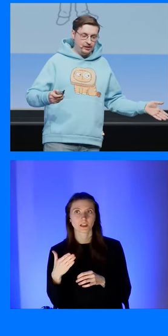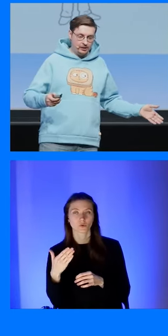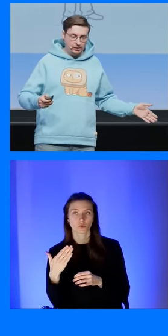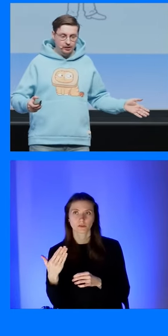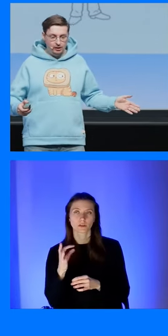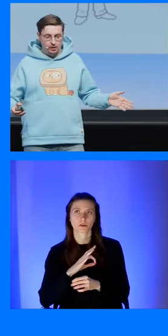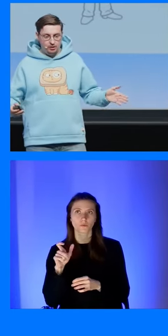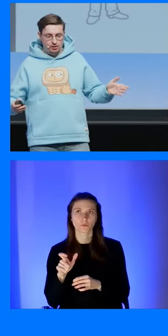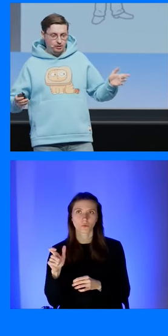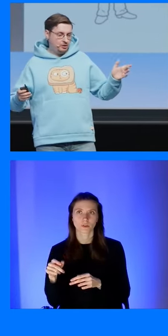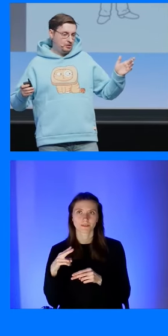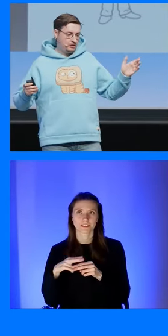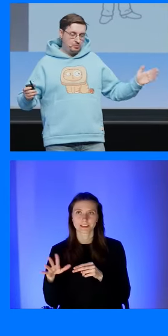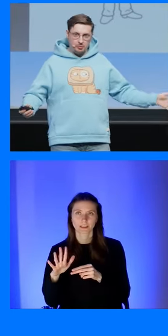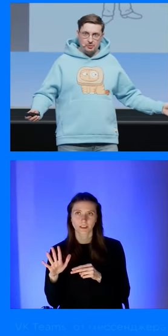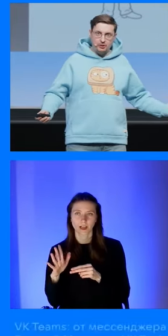теряя контекста,